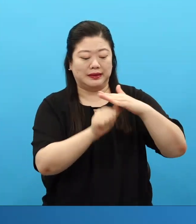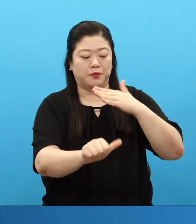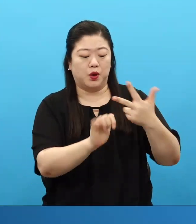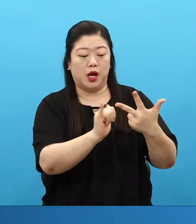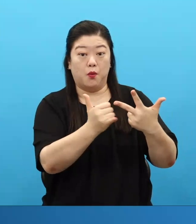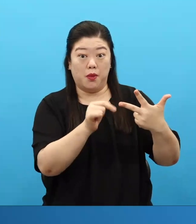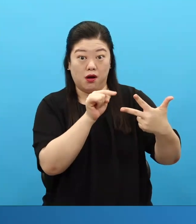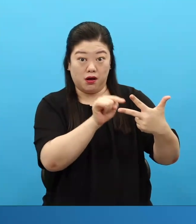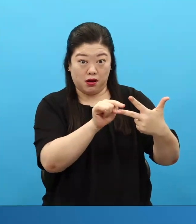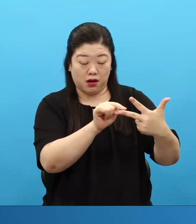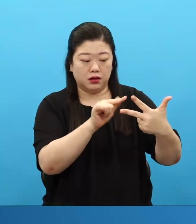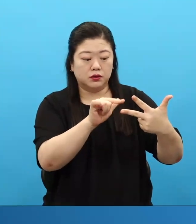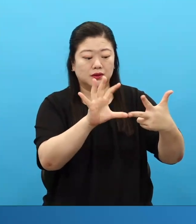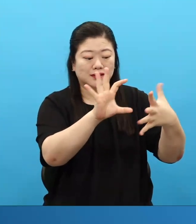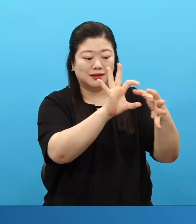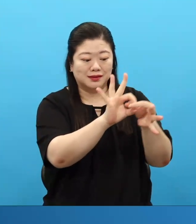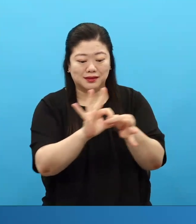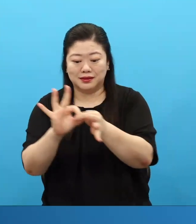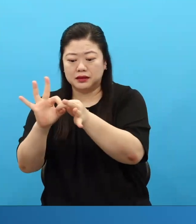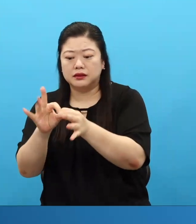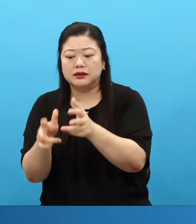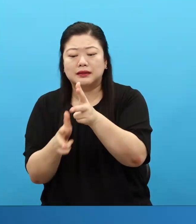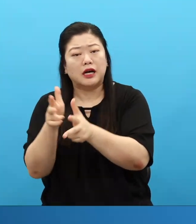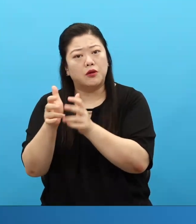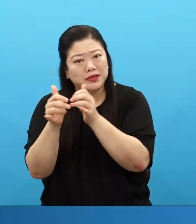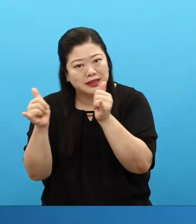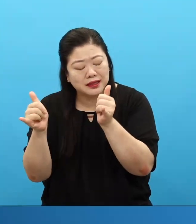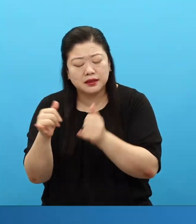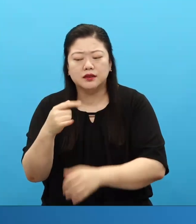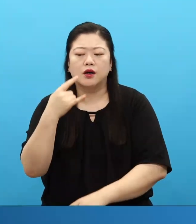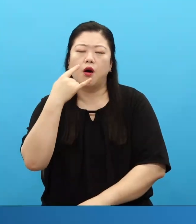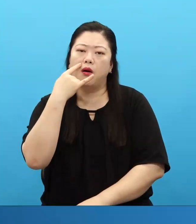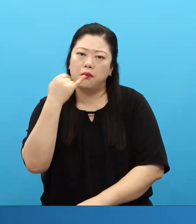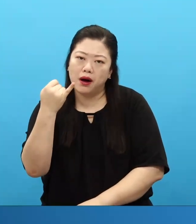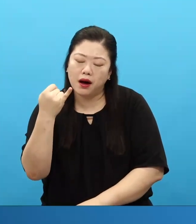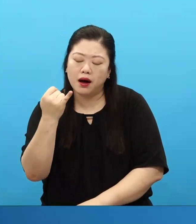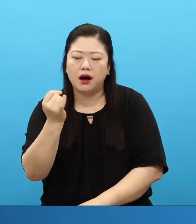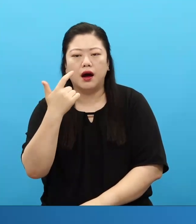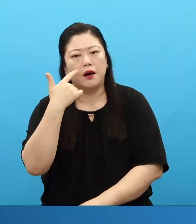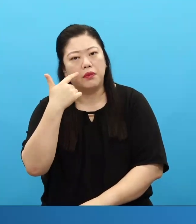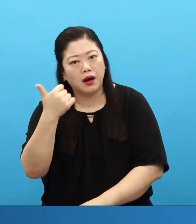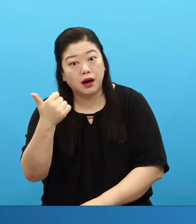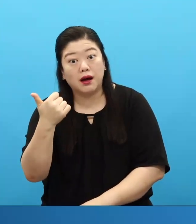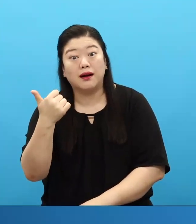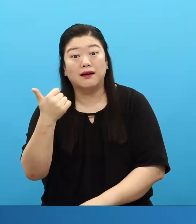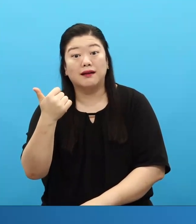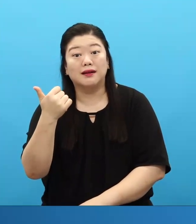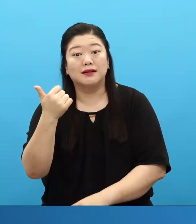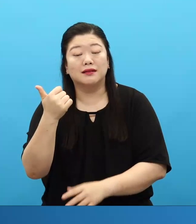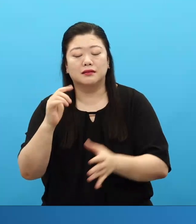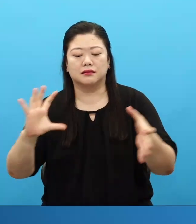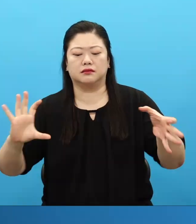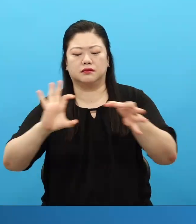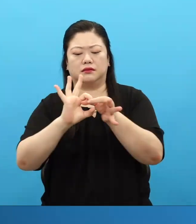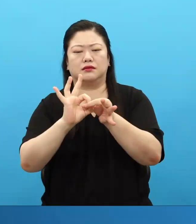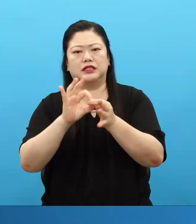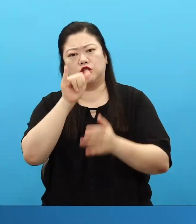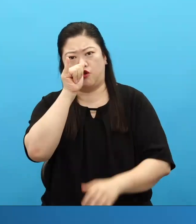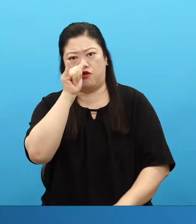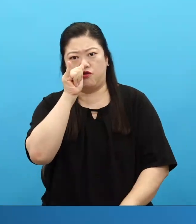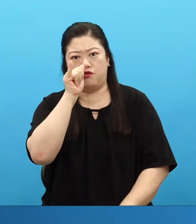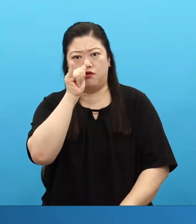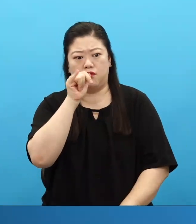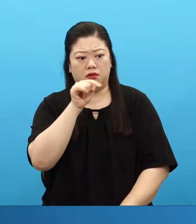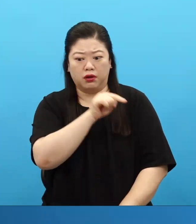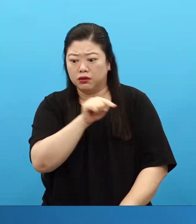부모님이나 산업인들이 있겠죠. And also there were the parents and the business people who raised these 7 remnants. 이 사람들의 특징이 뭡니까? Then what